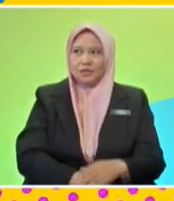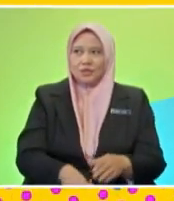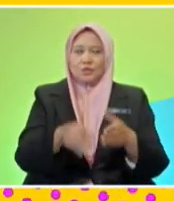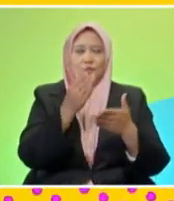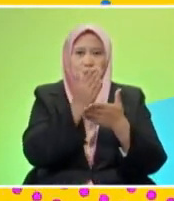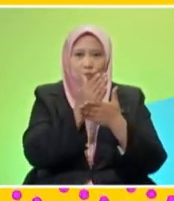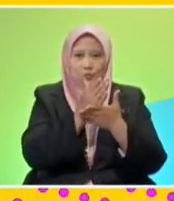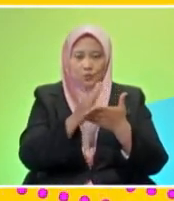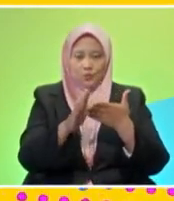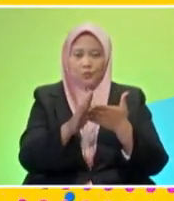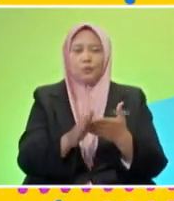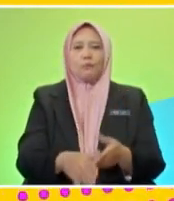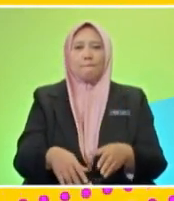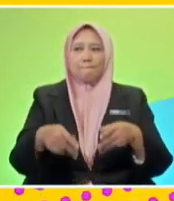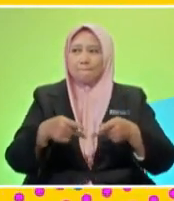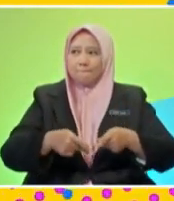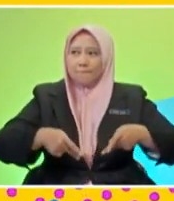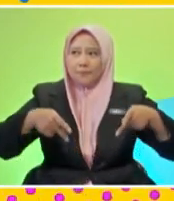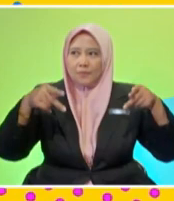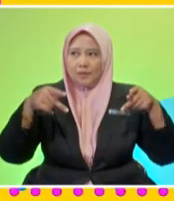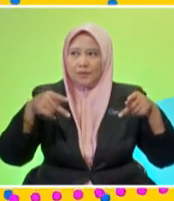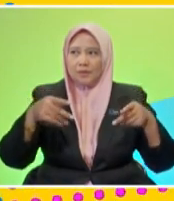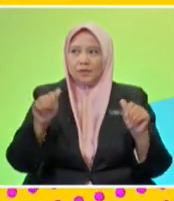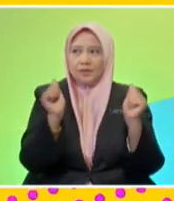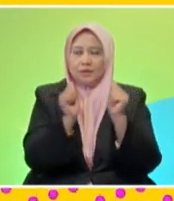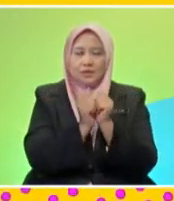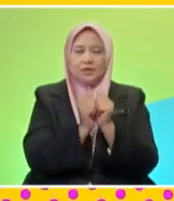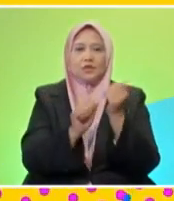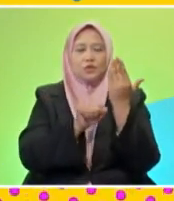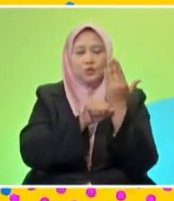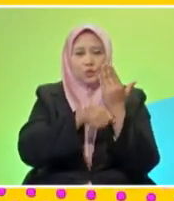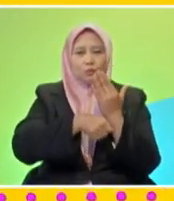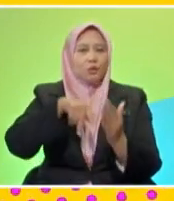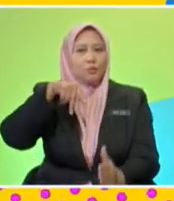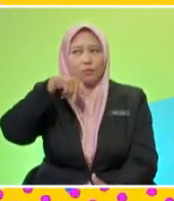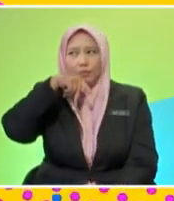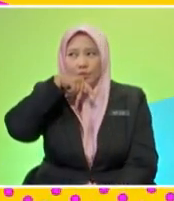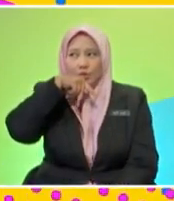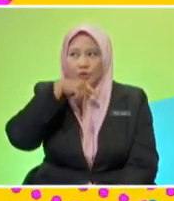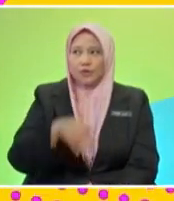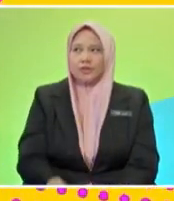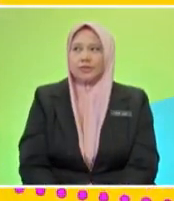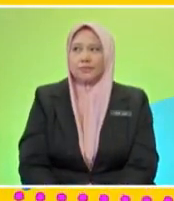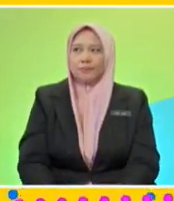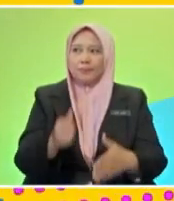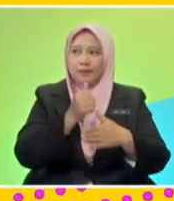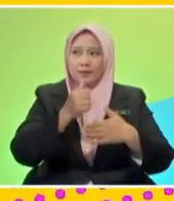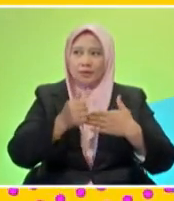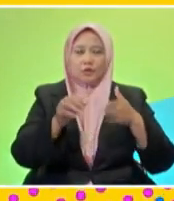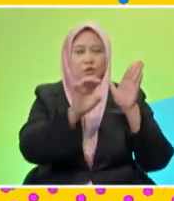ialah nasi, mie atau roti. Isi suku pinggan lagi dengan sumber